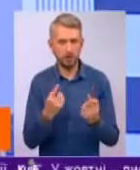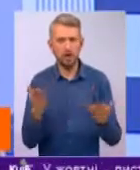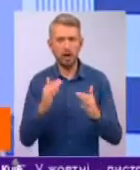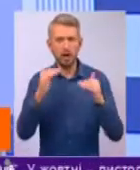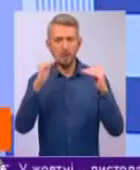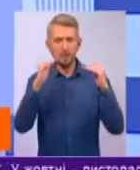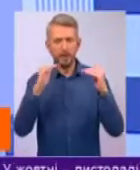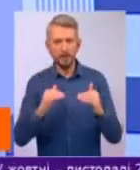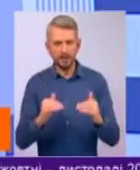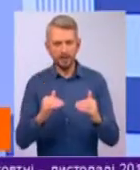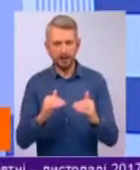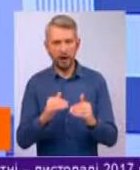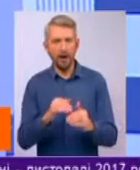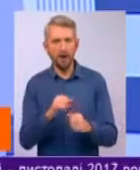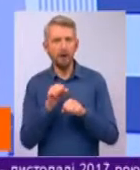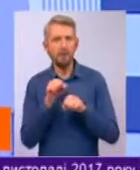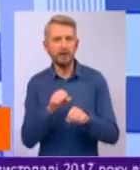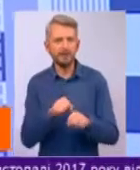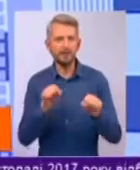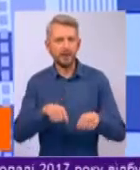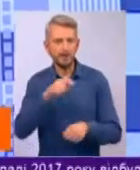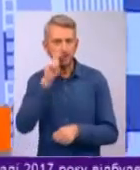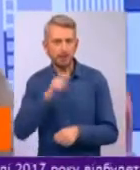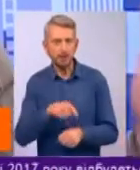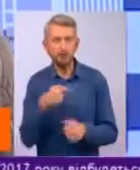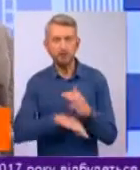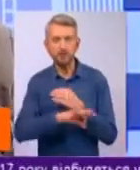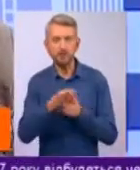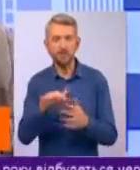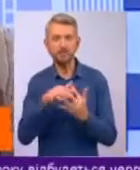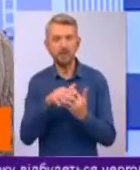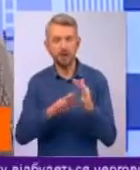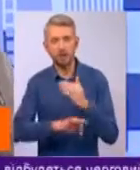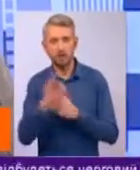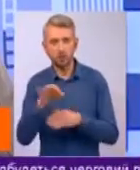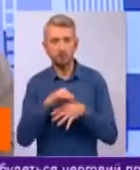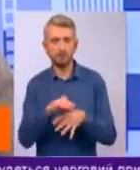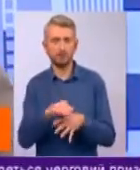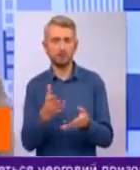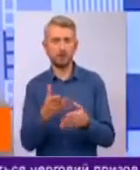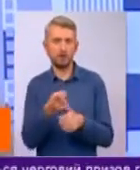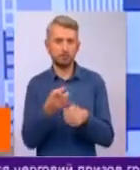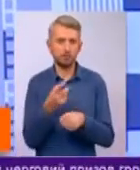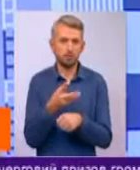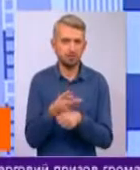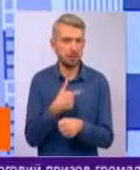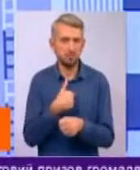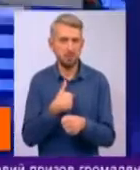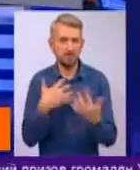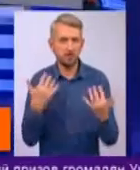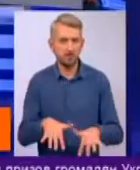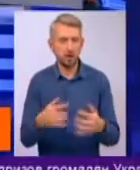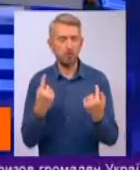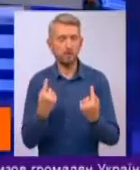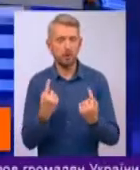понизила суттєво обороноздатність країни, бо війна на Сході ведеться не 90% артилерійськими дуелями, ми втрачаємо